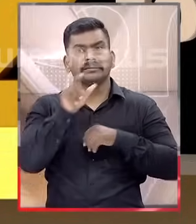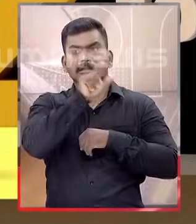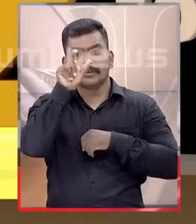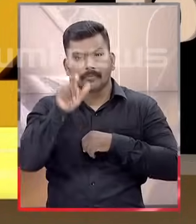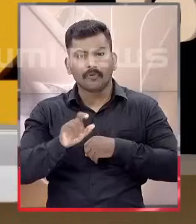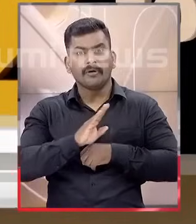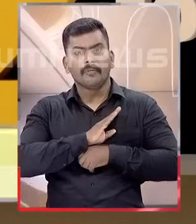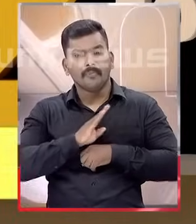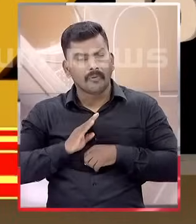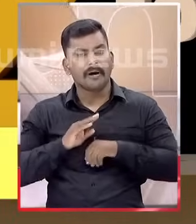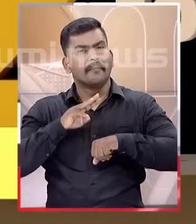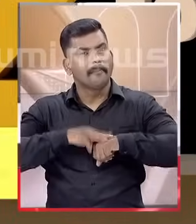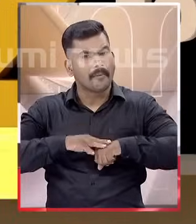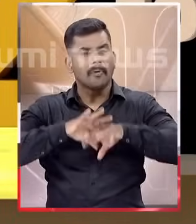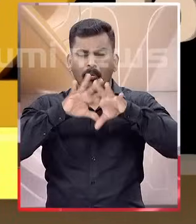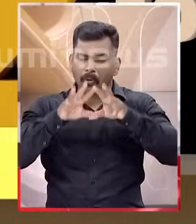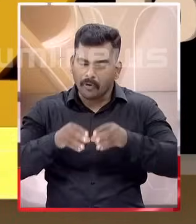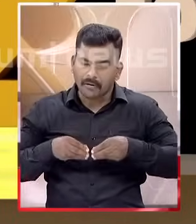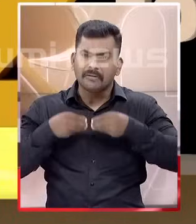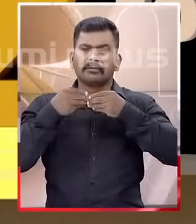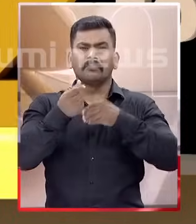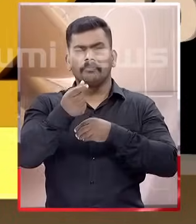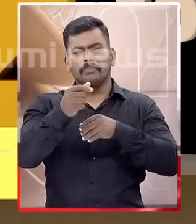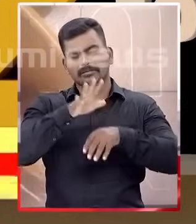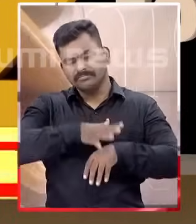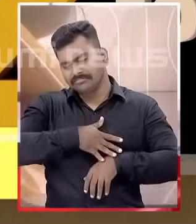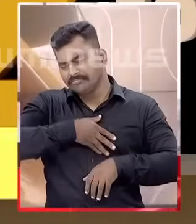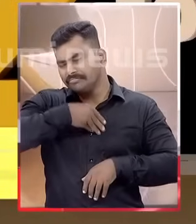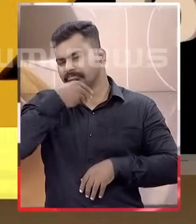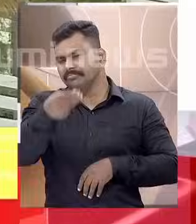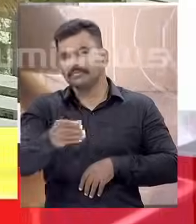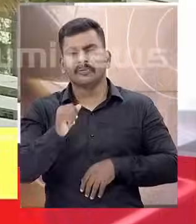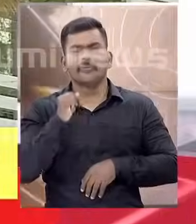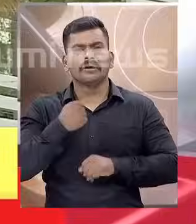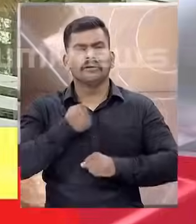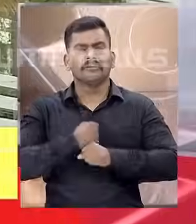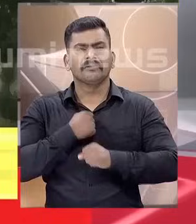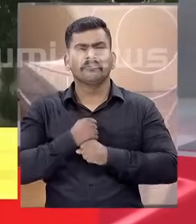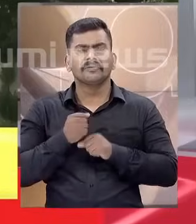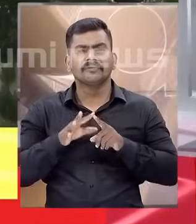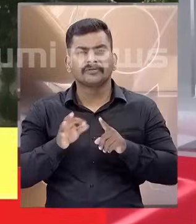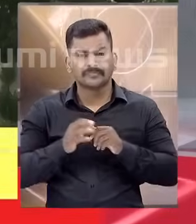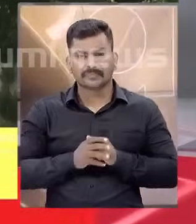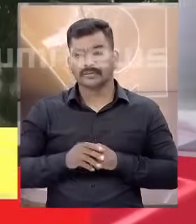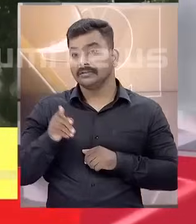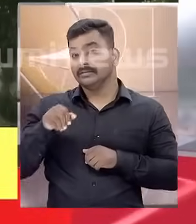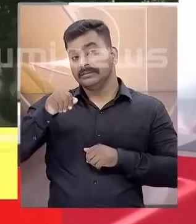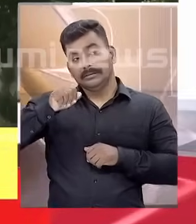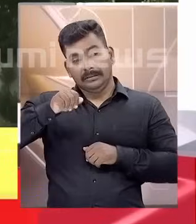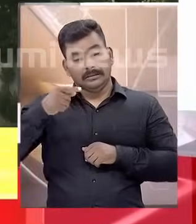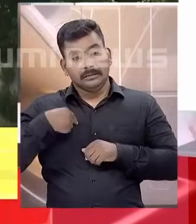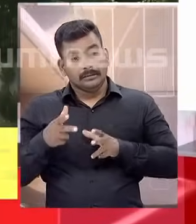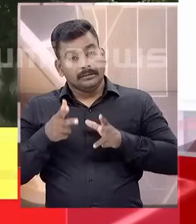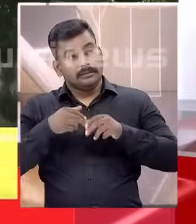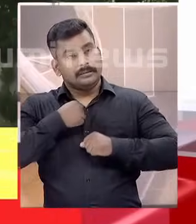ഒരു മറുപടിയായിരിക്കണം ധനവകുപ്പ് സ്വീകരിക്കേണ്ടത്? ശ്രീ റെജി ലൂക്കോസ്. തീർച്ചയായിട്ടും വളരെ റിലവന്റ് ആയിട്ടുള്ള ഒരു ചോദ്യമാണ്.